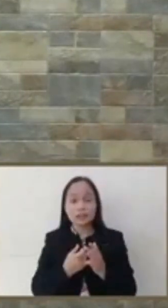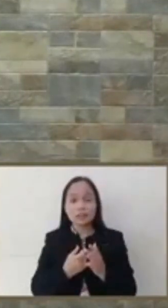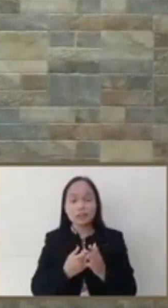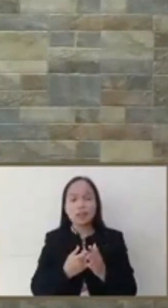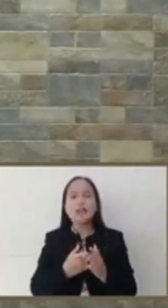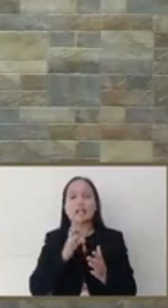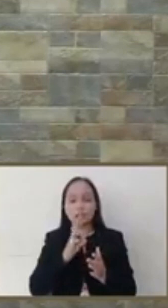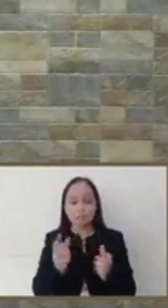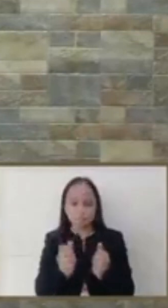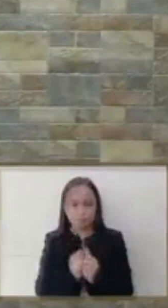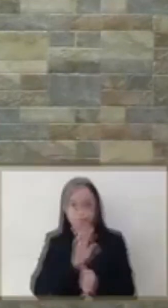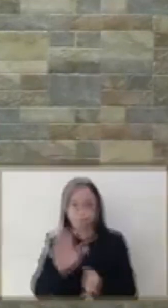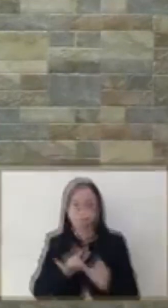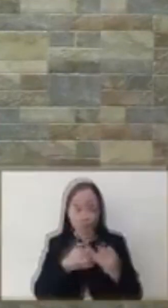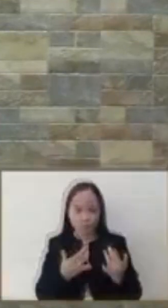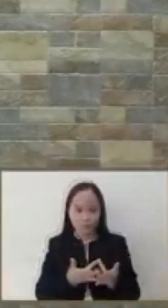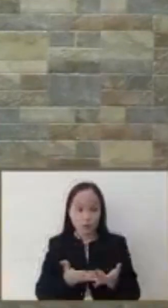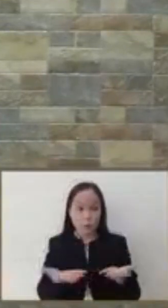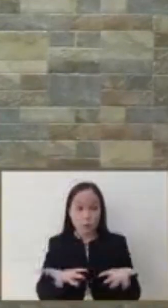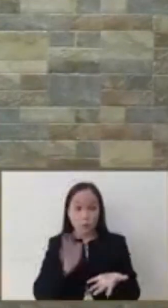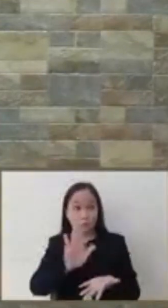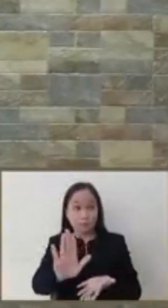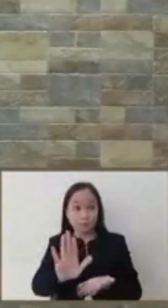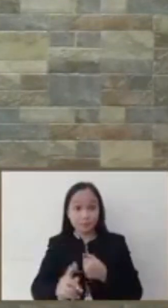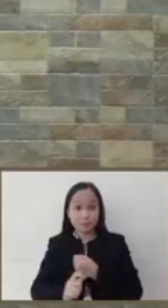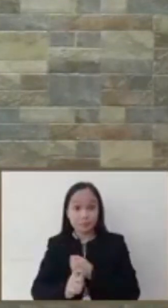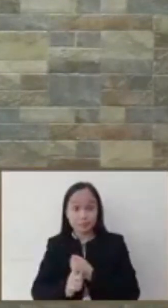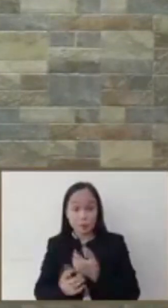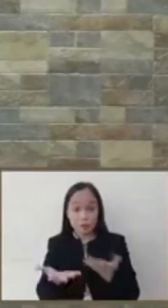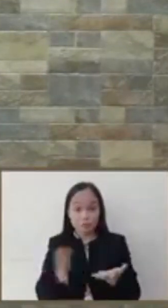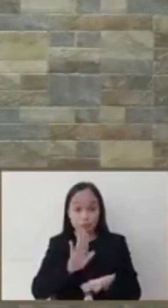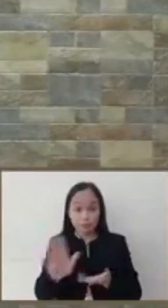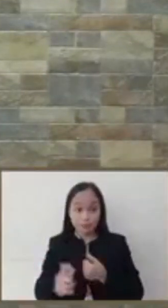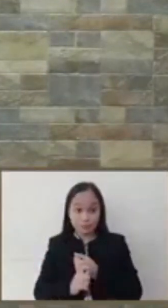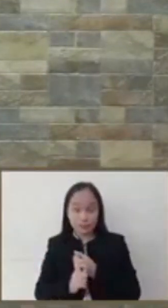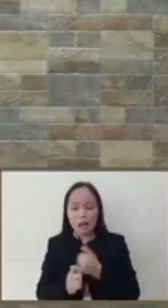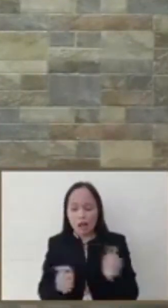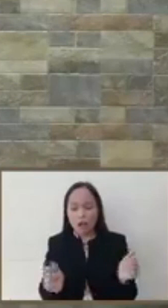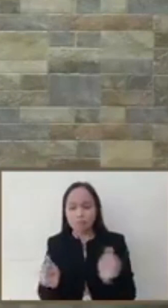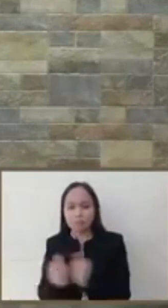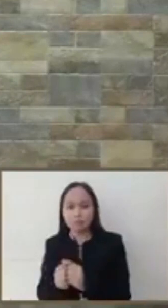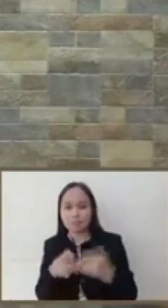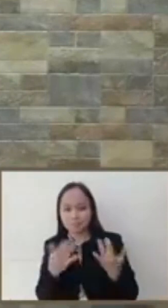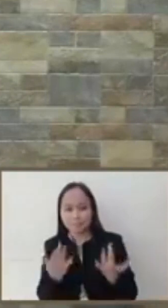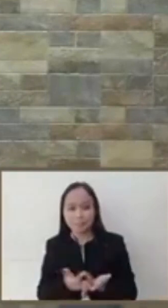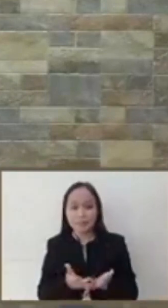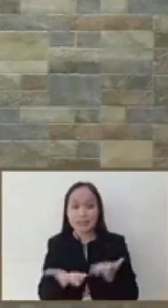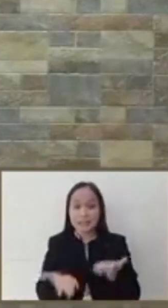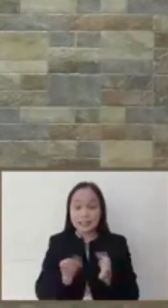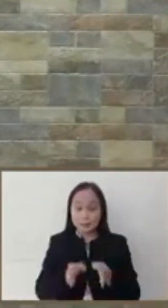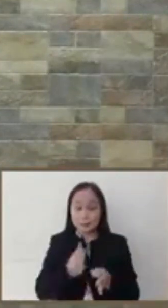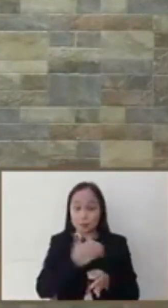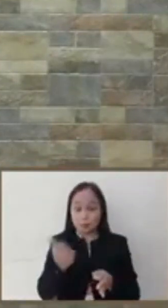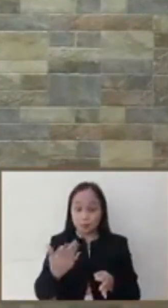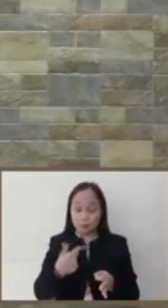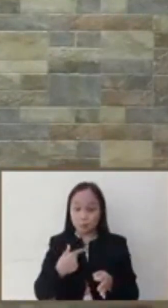also. Kung nasaan ang iyong kayamanan, nandoon ang iyong puso. Kung ang iyong kayamanan ay nandoon sa lugar na